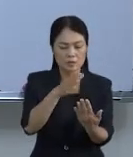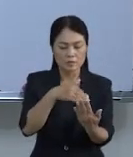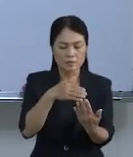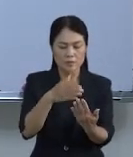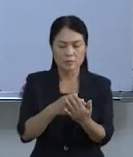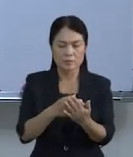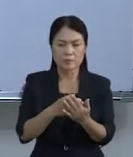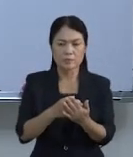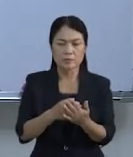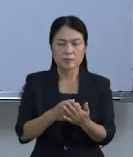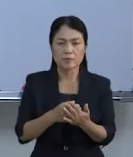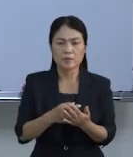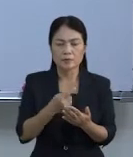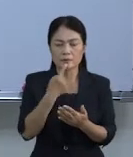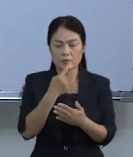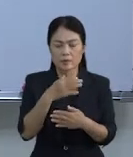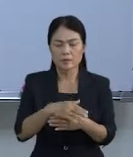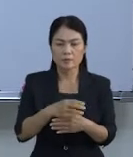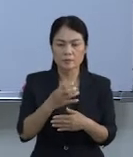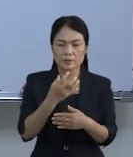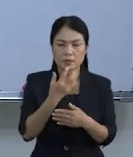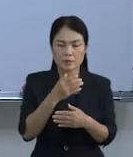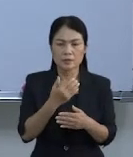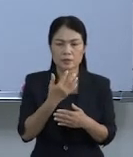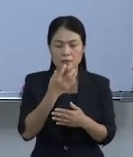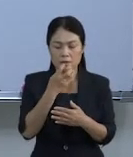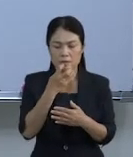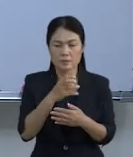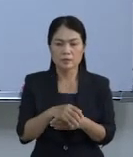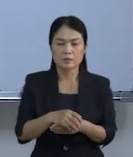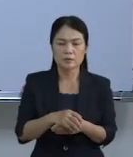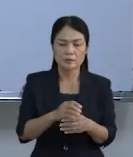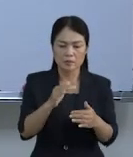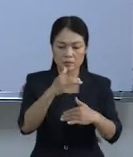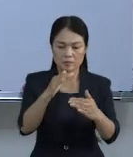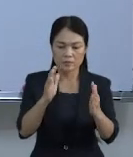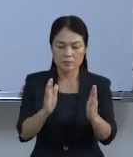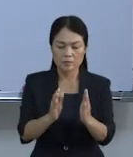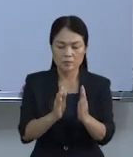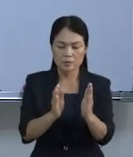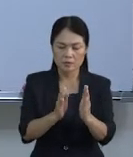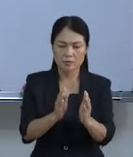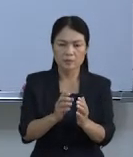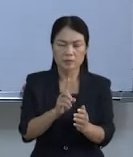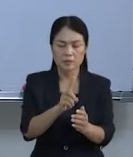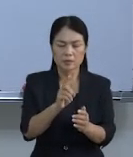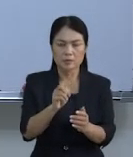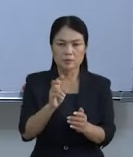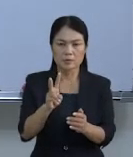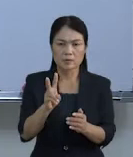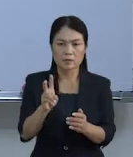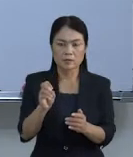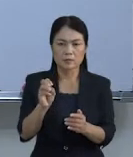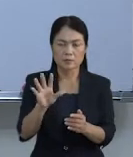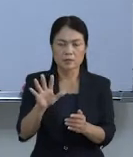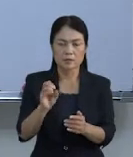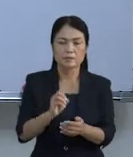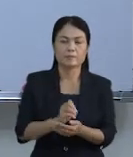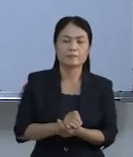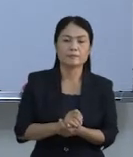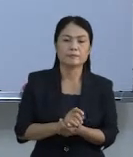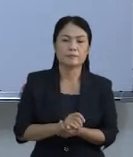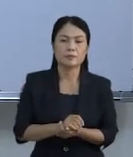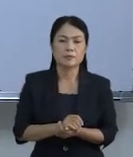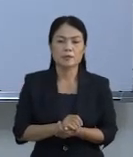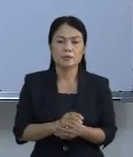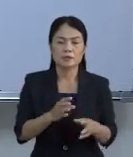như ấy nế là lưu cúp tới tối những ấy chùm nuốn đọc thấy xám sai hà sập